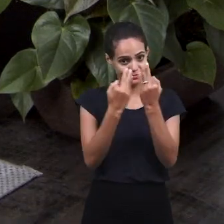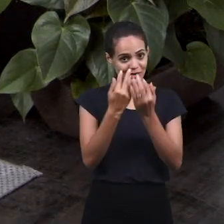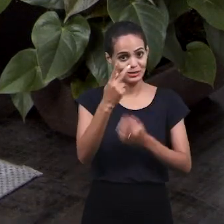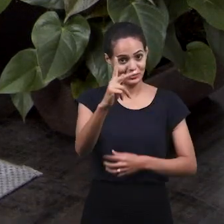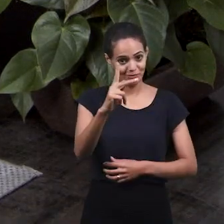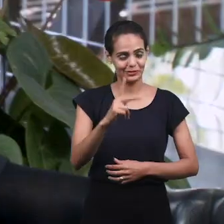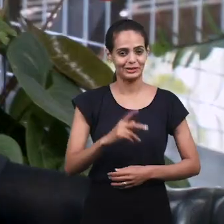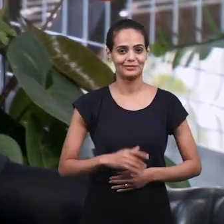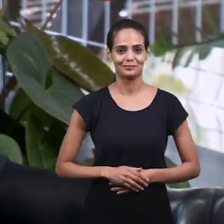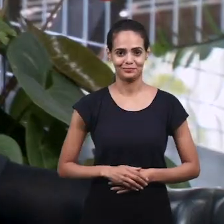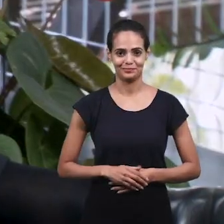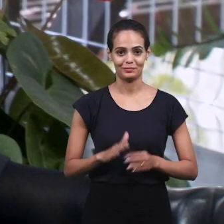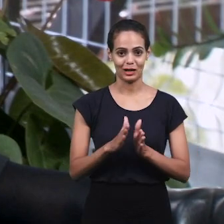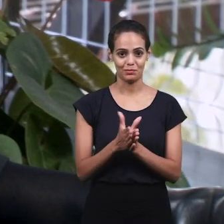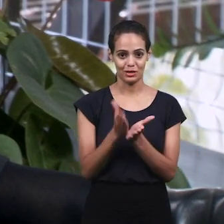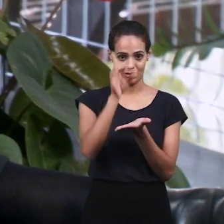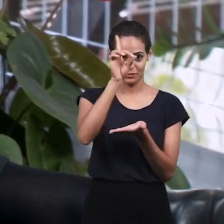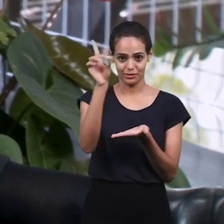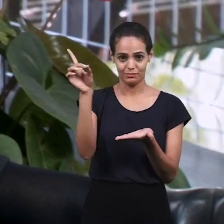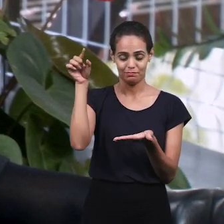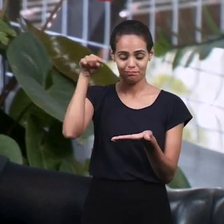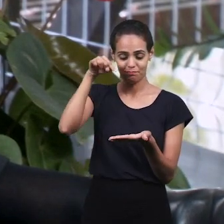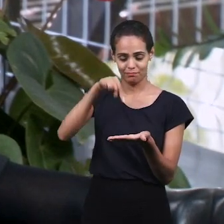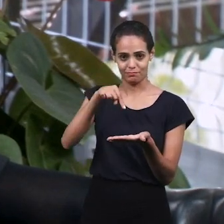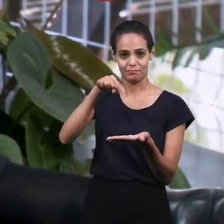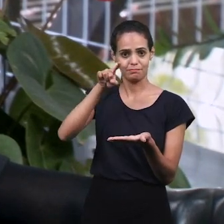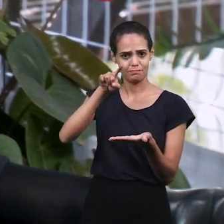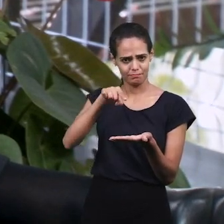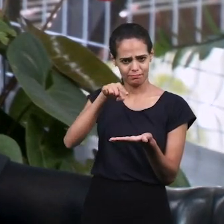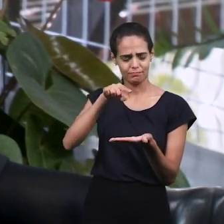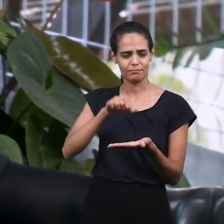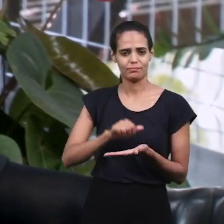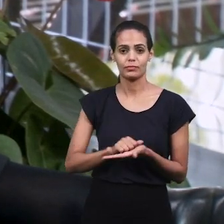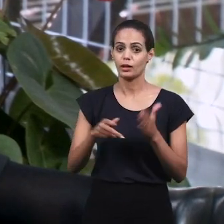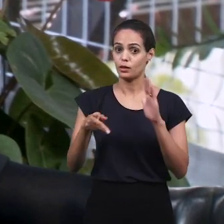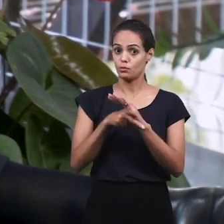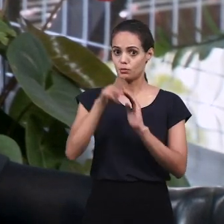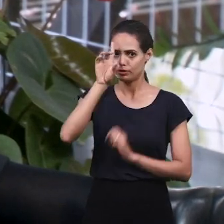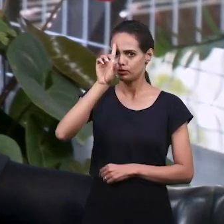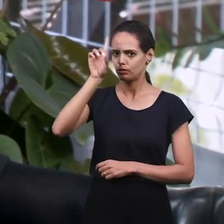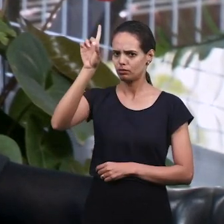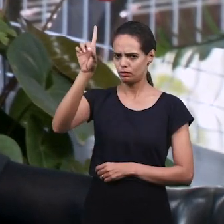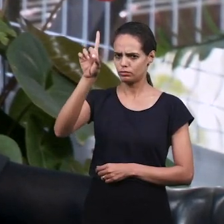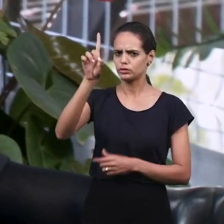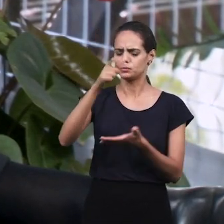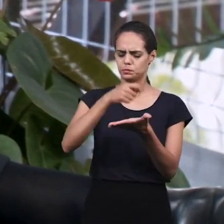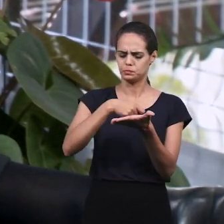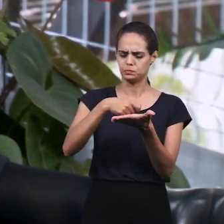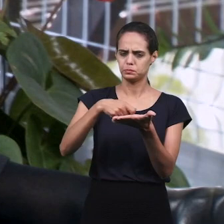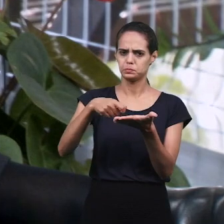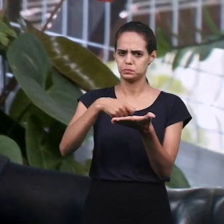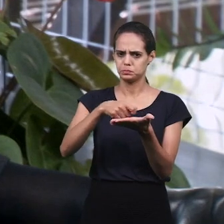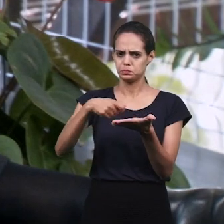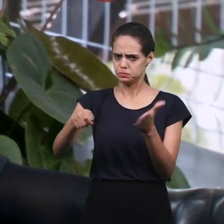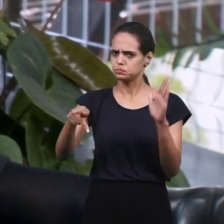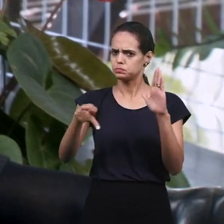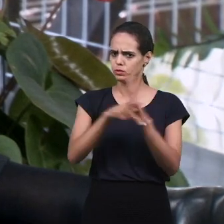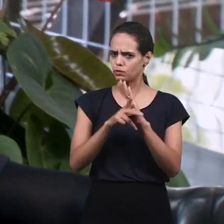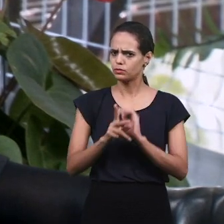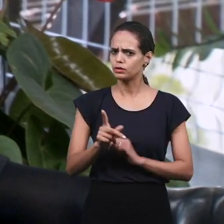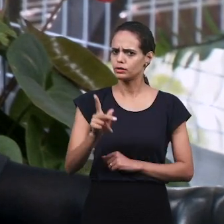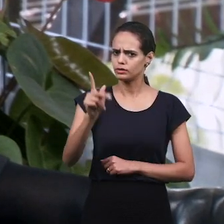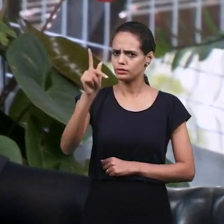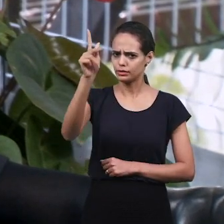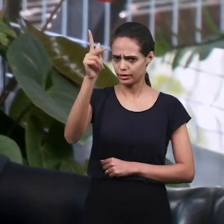pour toute votre famille. La Bible, c'est la parole de Dieu. Cette expression définit bien la valeur